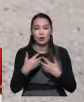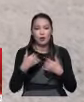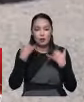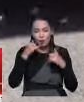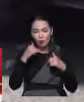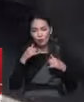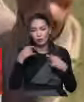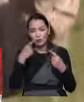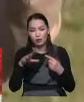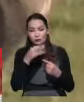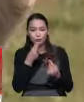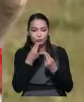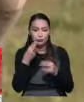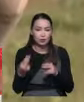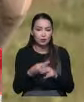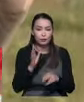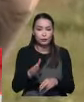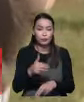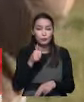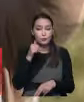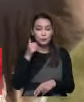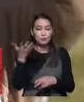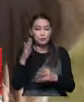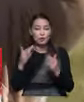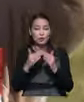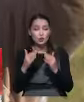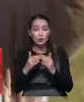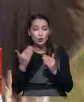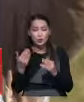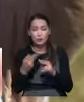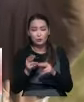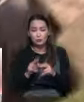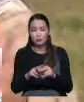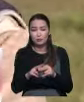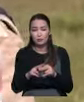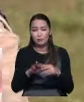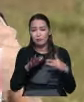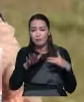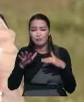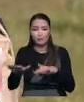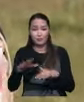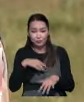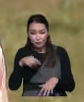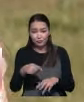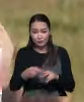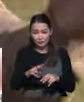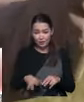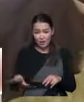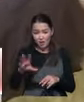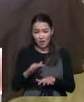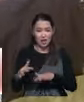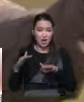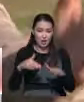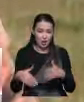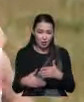алаңдайды. Бұтыр 500 гектар арпаны жекпет шаңын шығарып. А бейілмінің бары жатыр, ен, тағы жейді